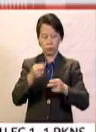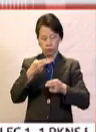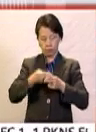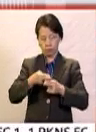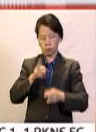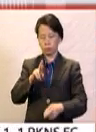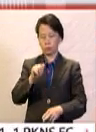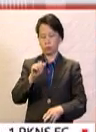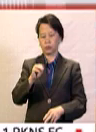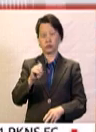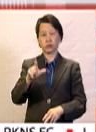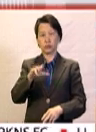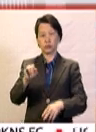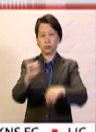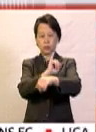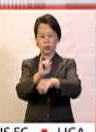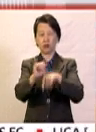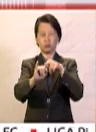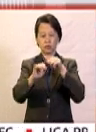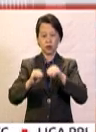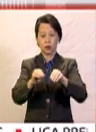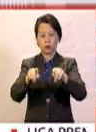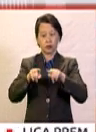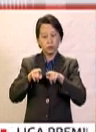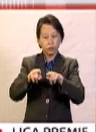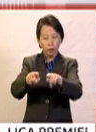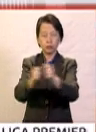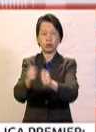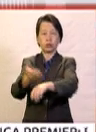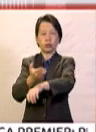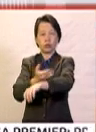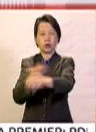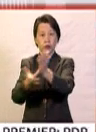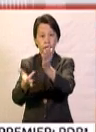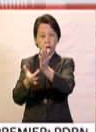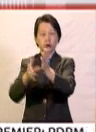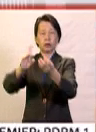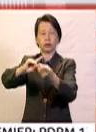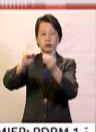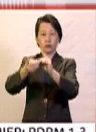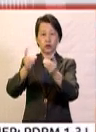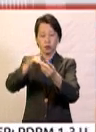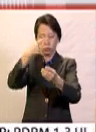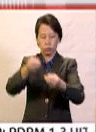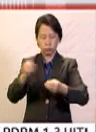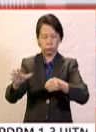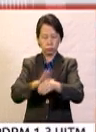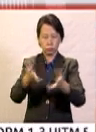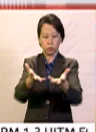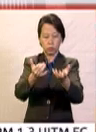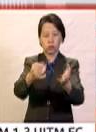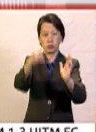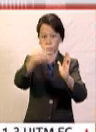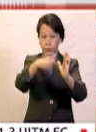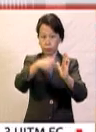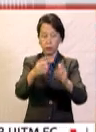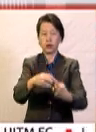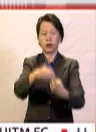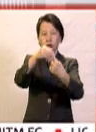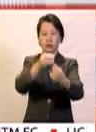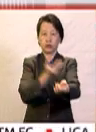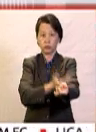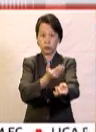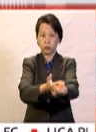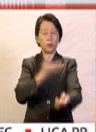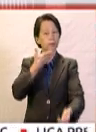Murshid berkata, industri tersebut perlu bergerak seiring dengan perkembangan teknologi digital bagi memenuhi kehendak pembaca, khususnya